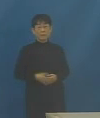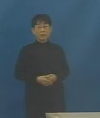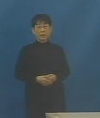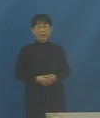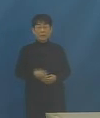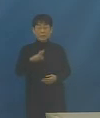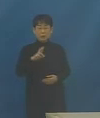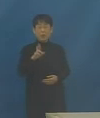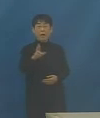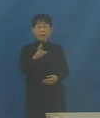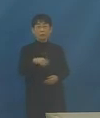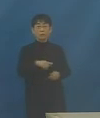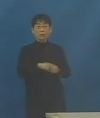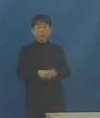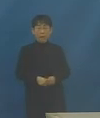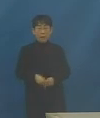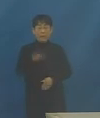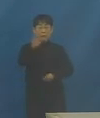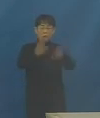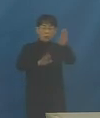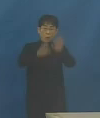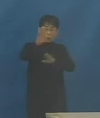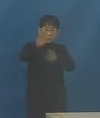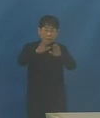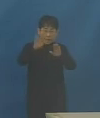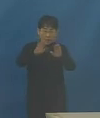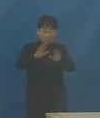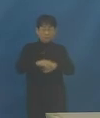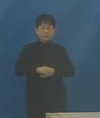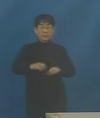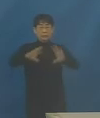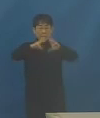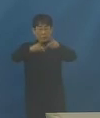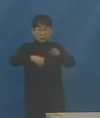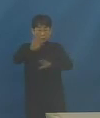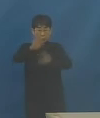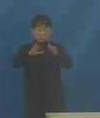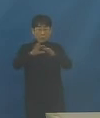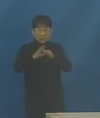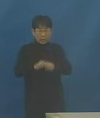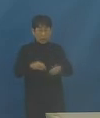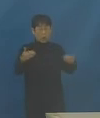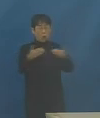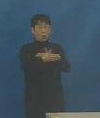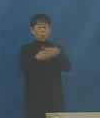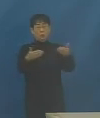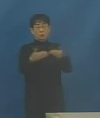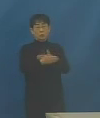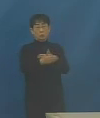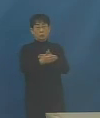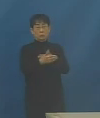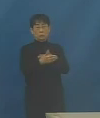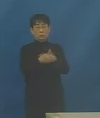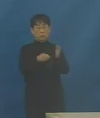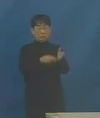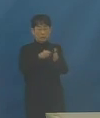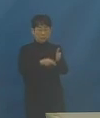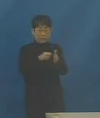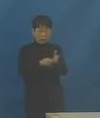jr さんは世の中の趨勢としてええまあ交通機関の利用の形態が変わってきていると